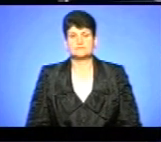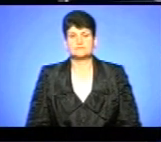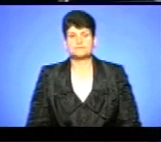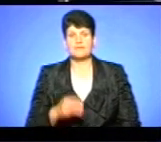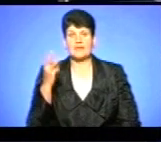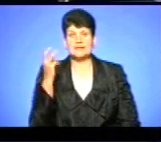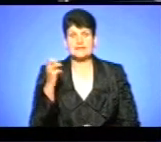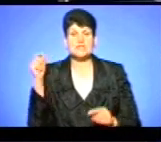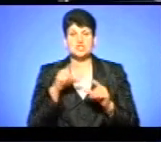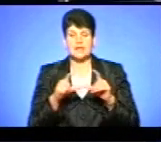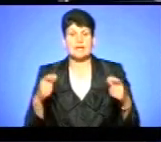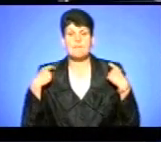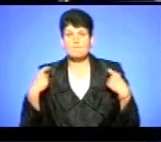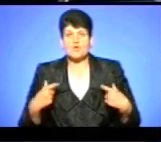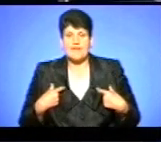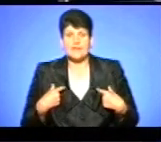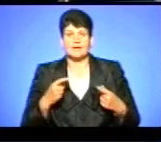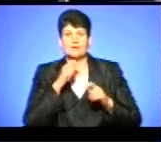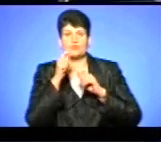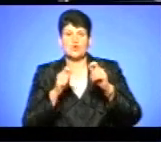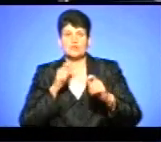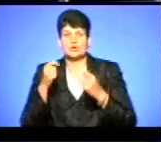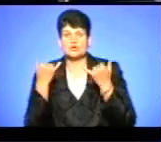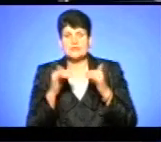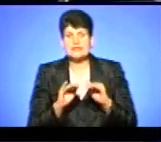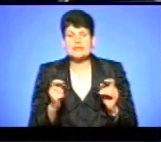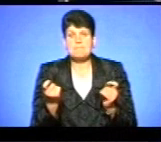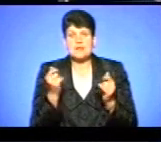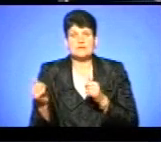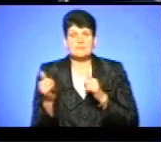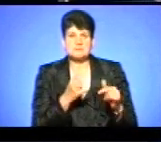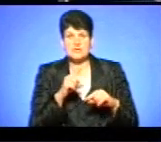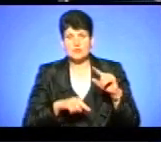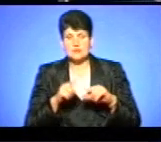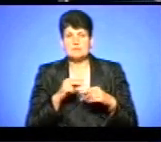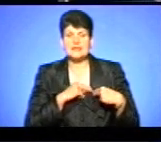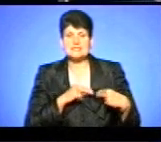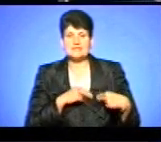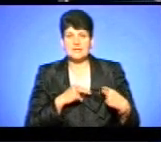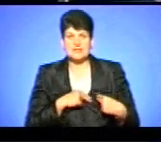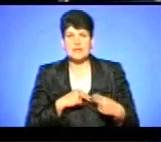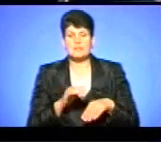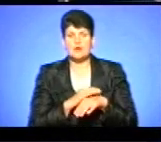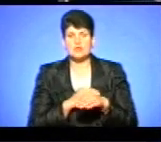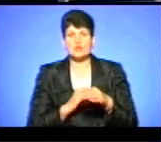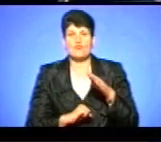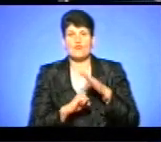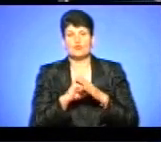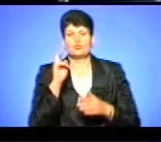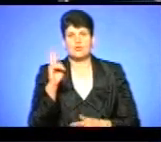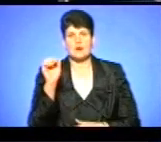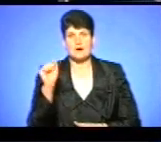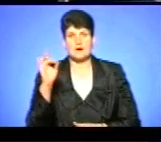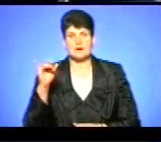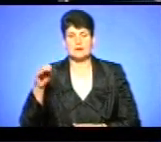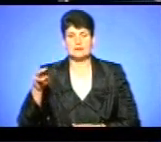300 шкільних портфеликів вручили сьогодні дітям із малозабезпечених родин працівники Тернопільського благодійного фонду «Карітас». Кошти